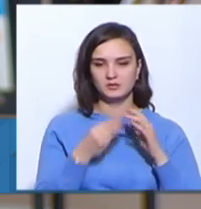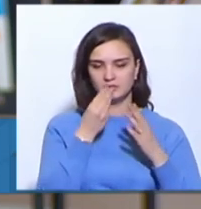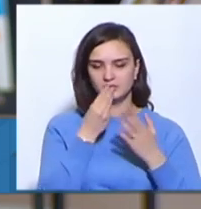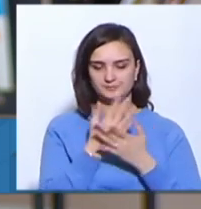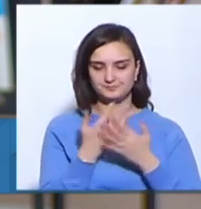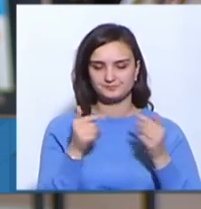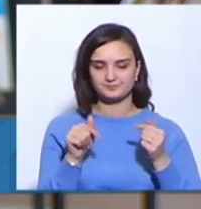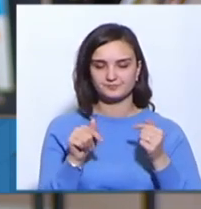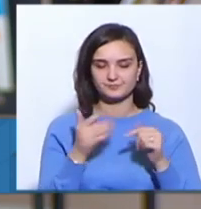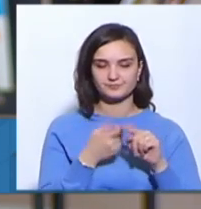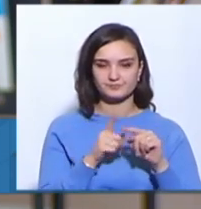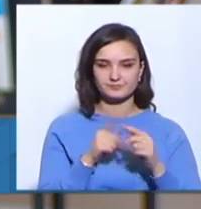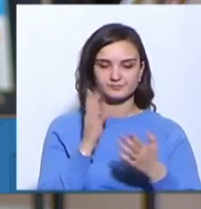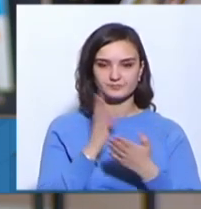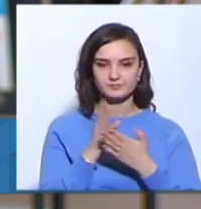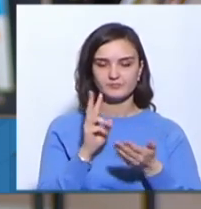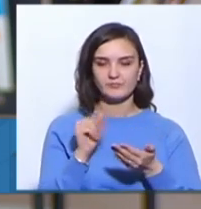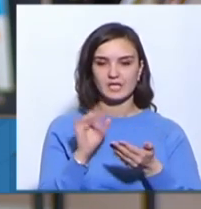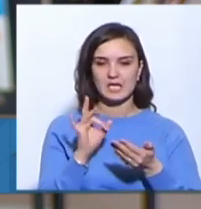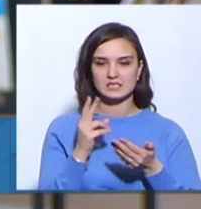პროდუქტებს, რომელიც პირდაპირ